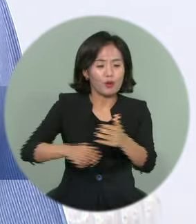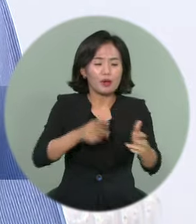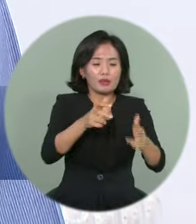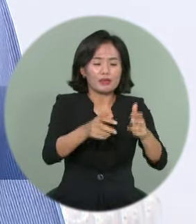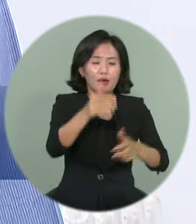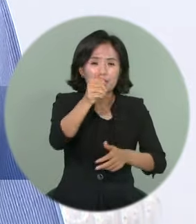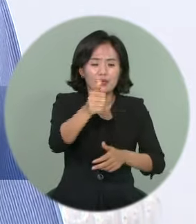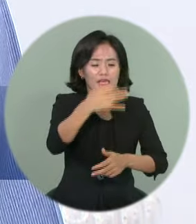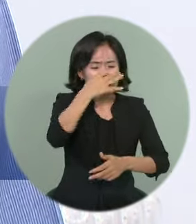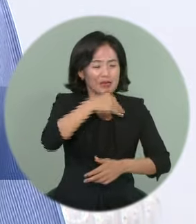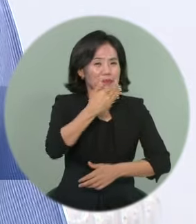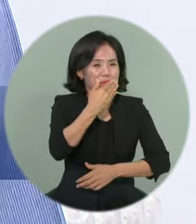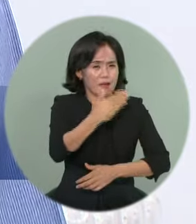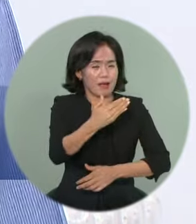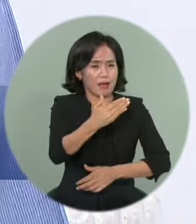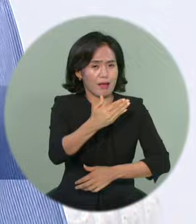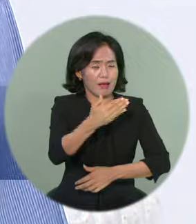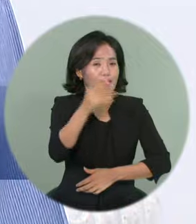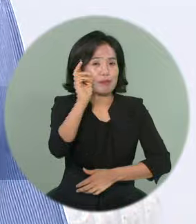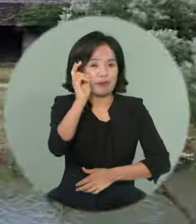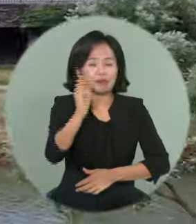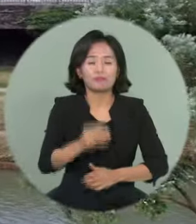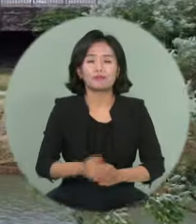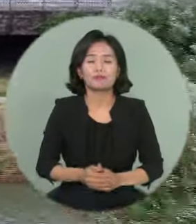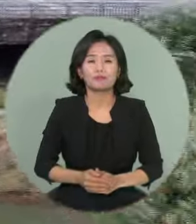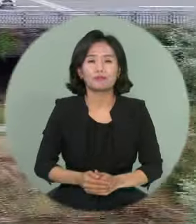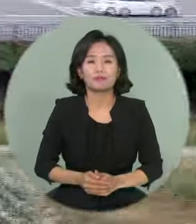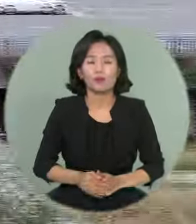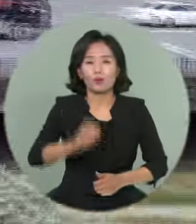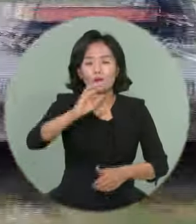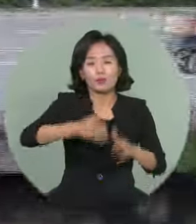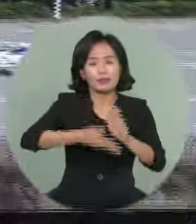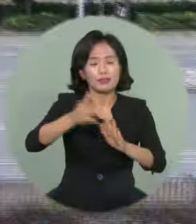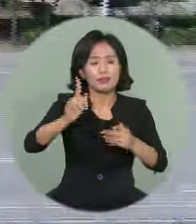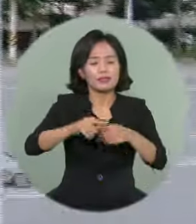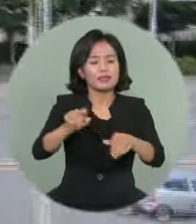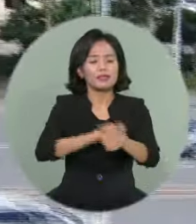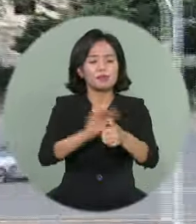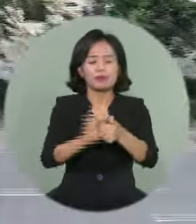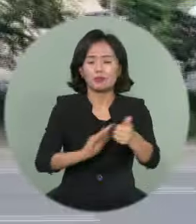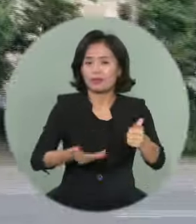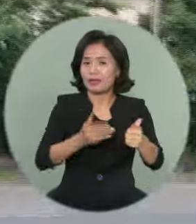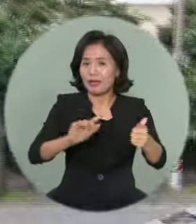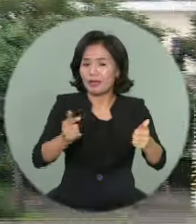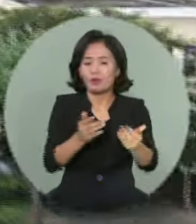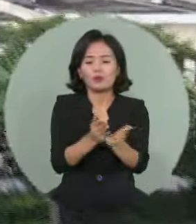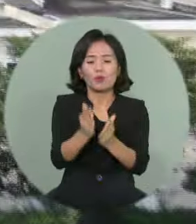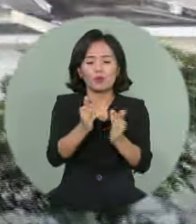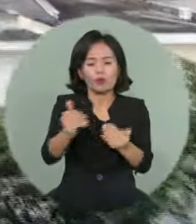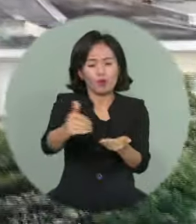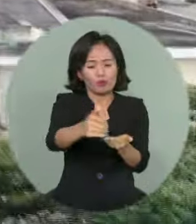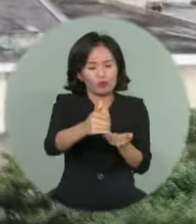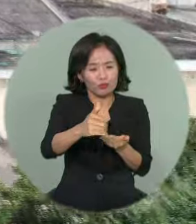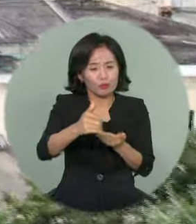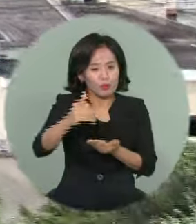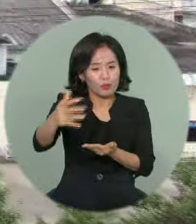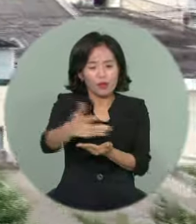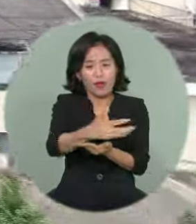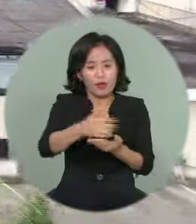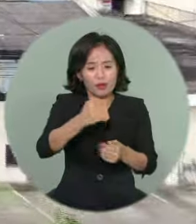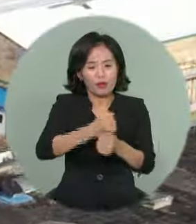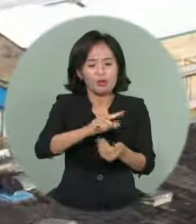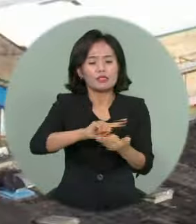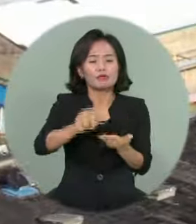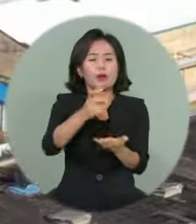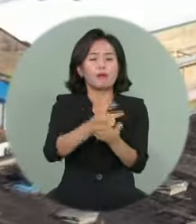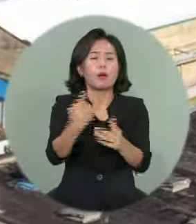이익이 될 수 있는 측면이 있는 거죠 광주시는이는 특해 아니라며 전문가 의견 수렴 등을 거쳐 조례